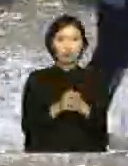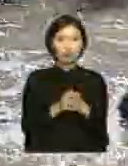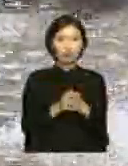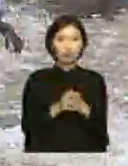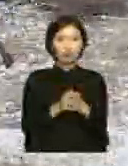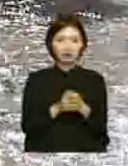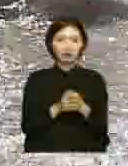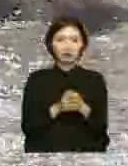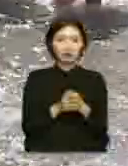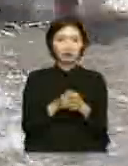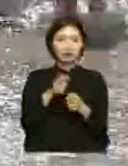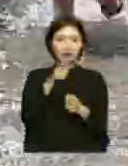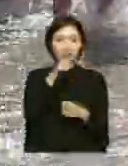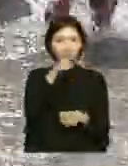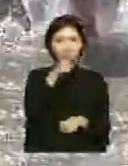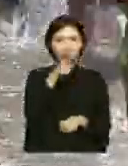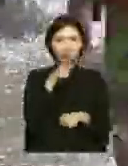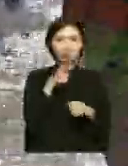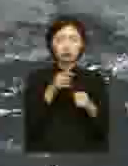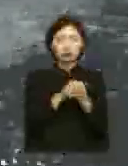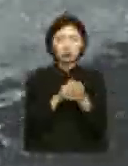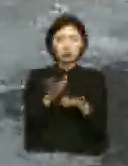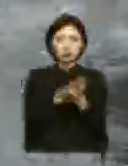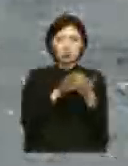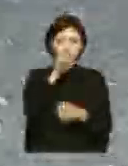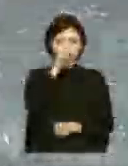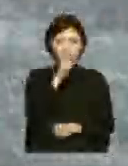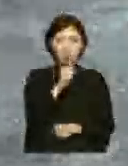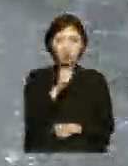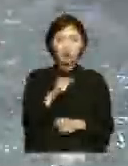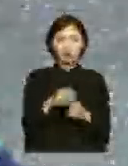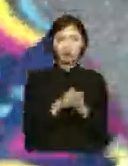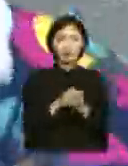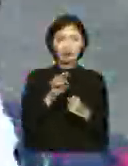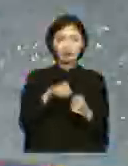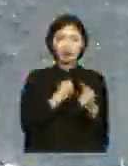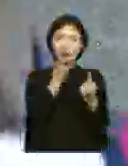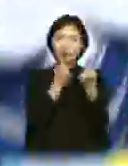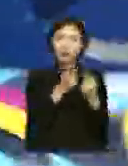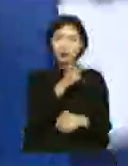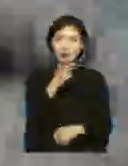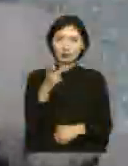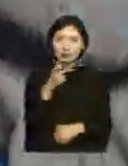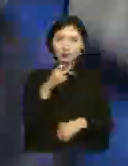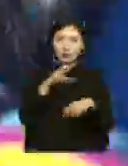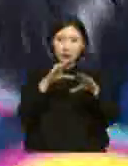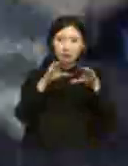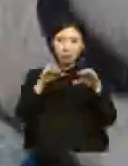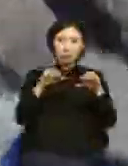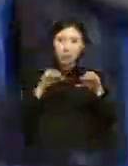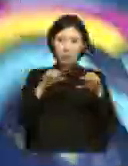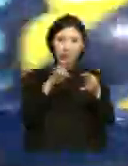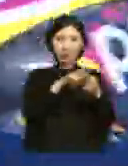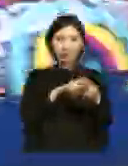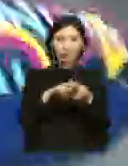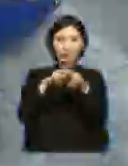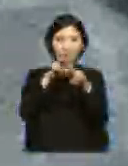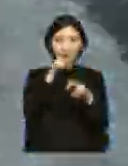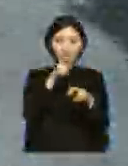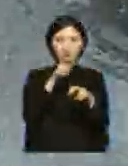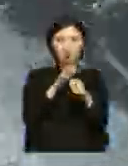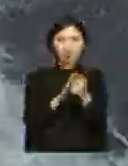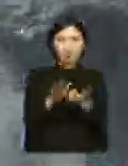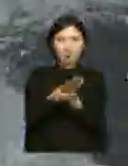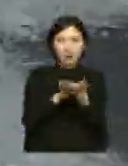타고 놀고 물도 마시고. 풀장에서는 자기보다 큰 튜브에 오른 아이들이 물장구치는데 여념이